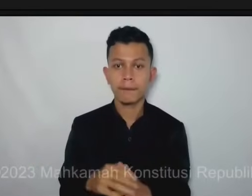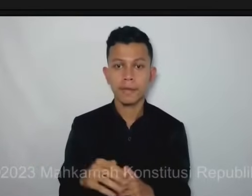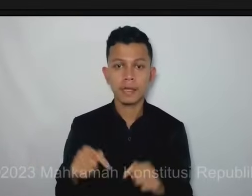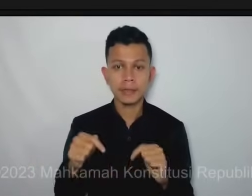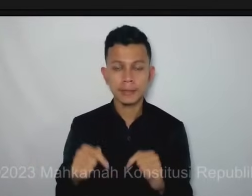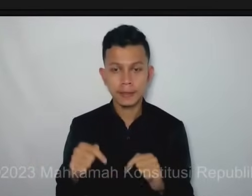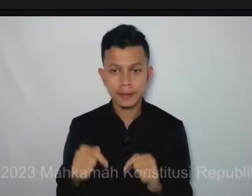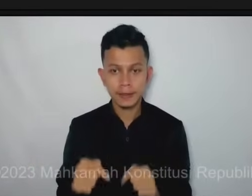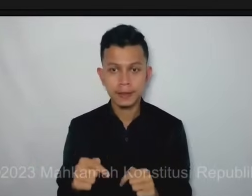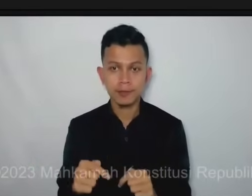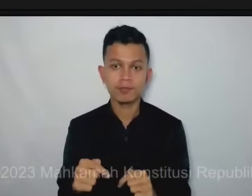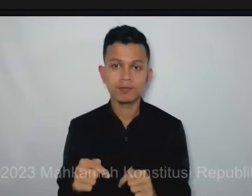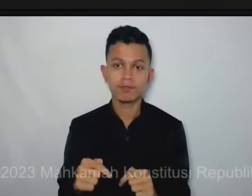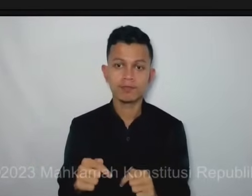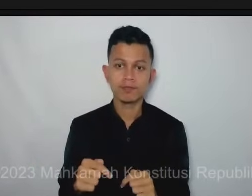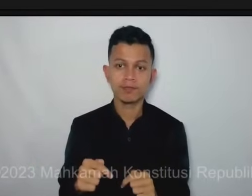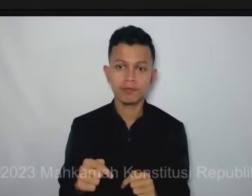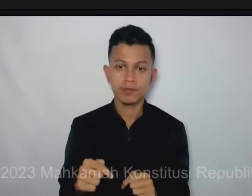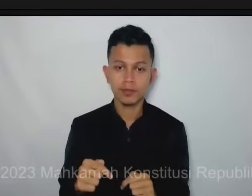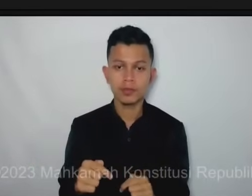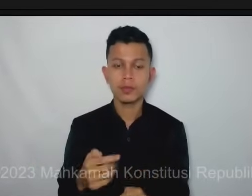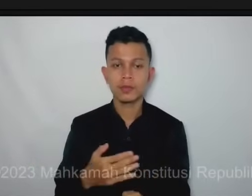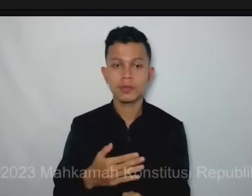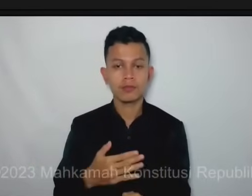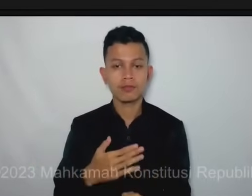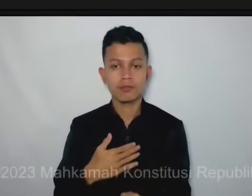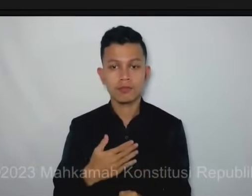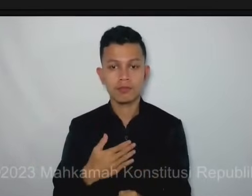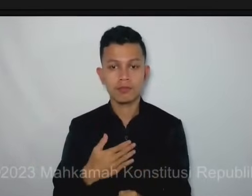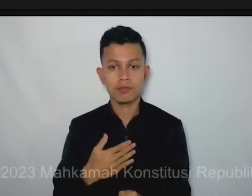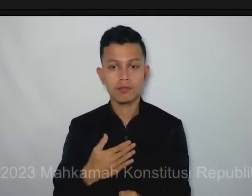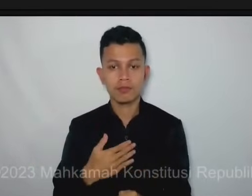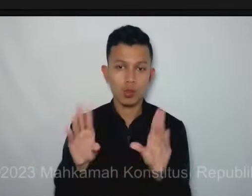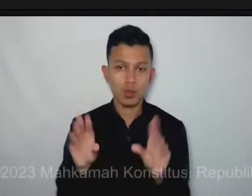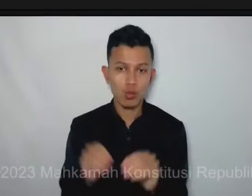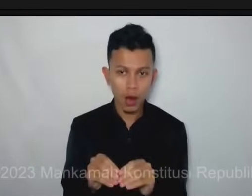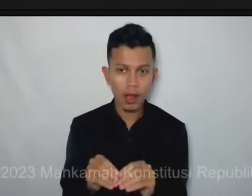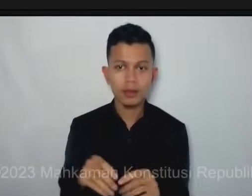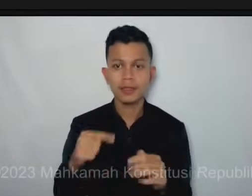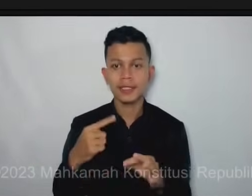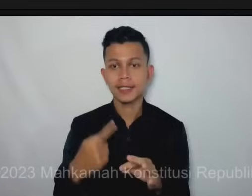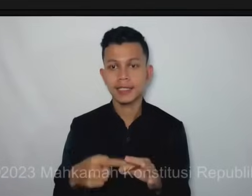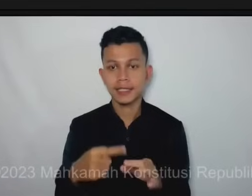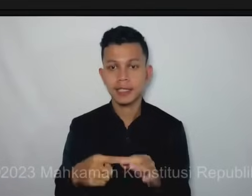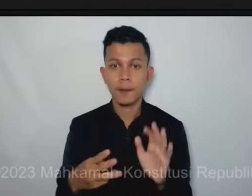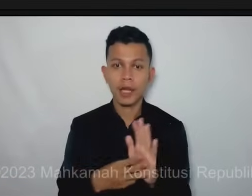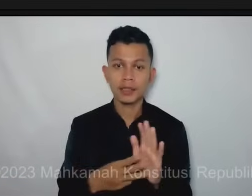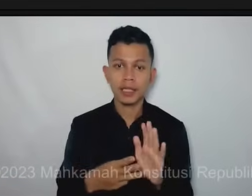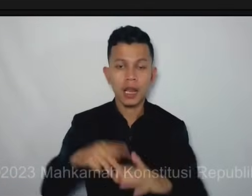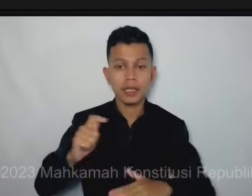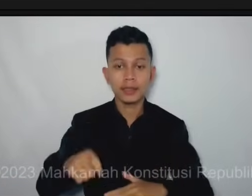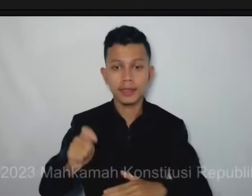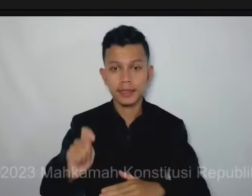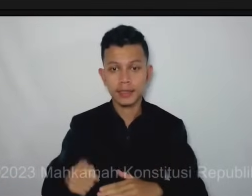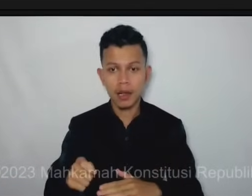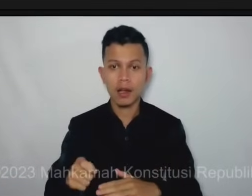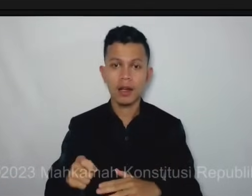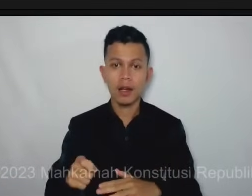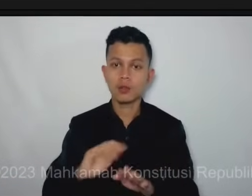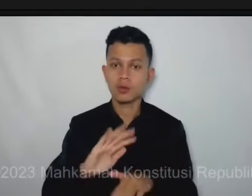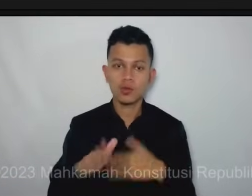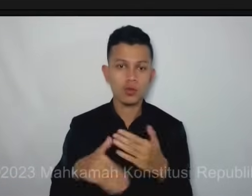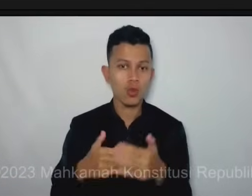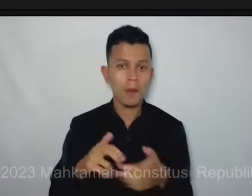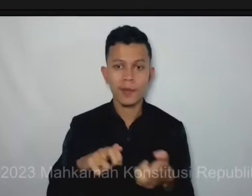1945 tibalah saya pada kesimpulan bahwa inti persoalan dari persidangan